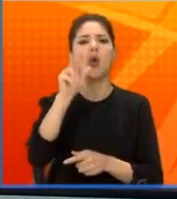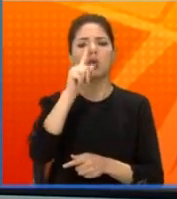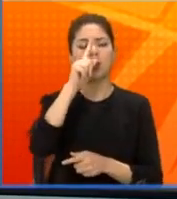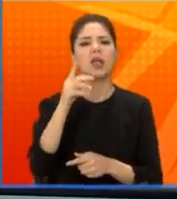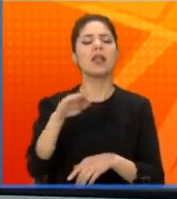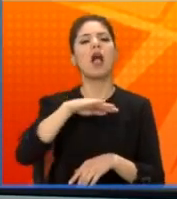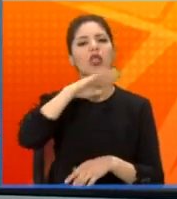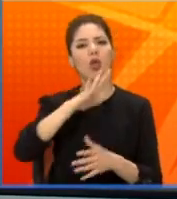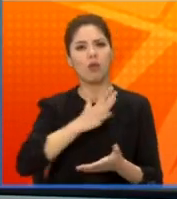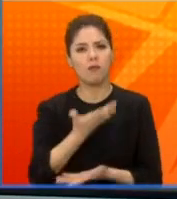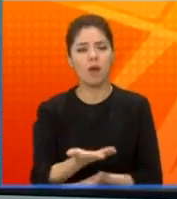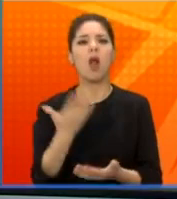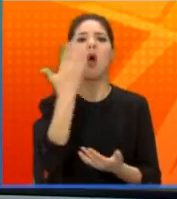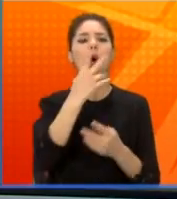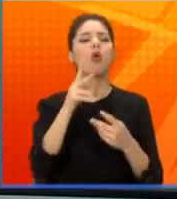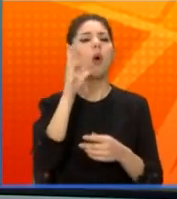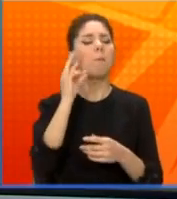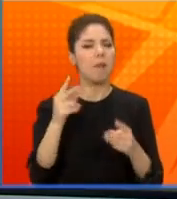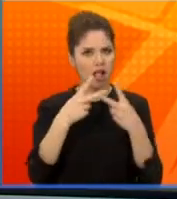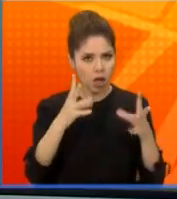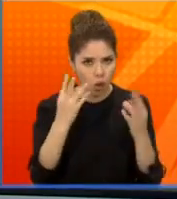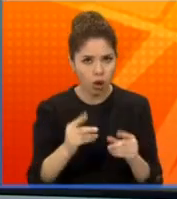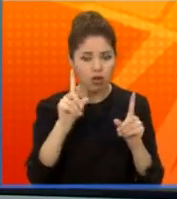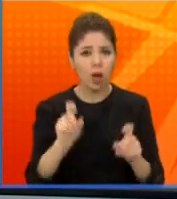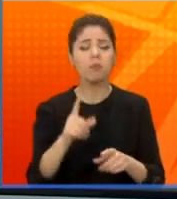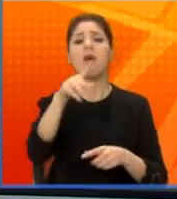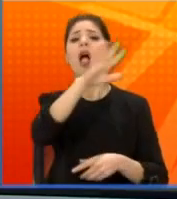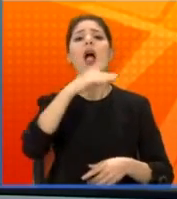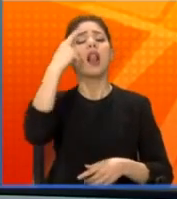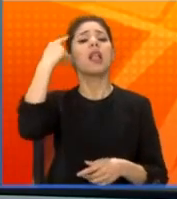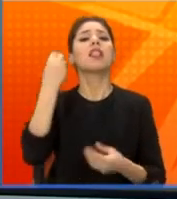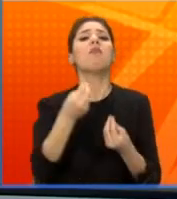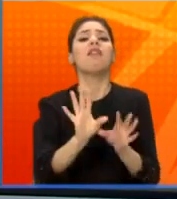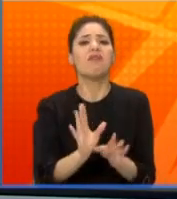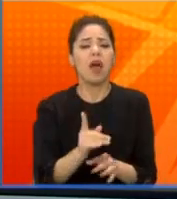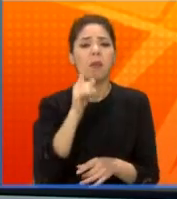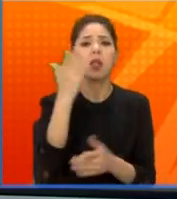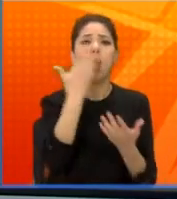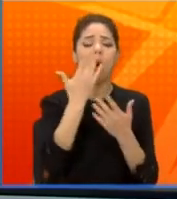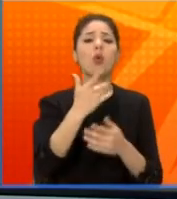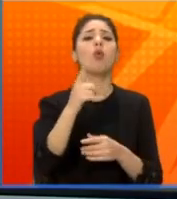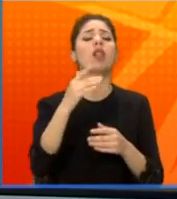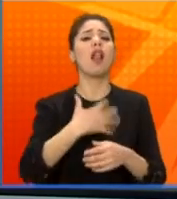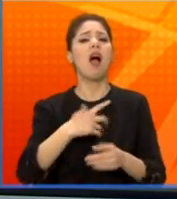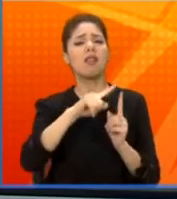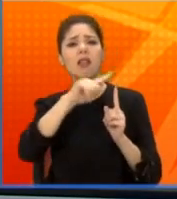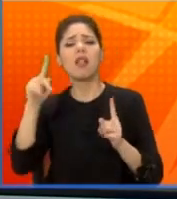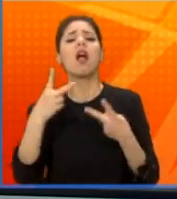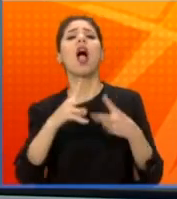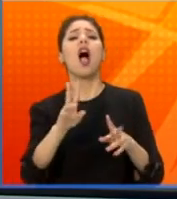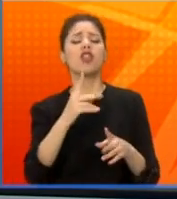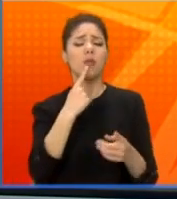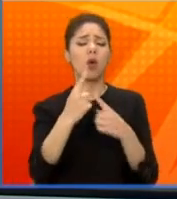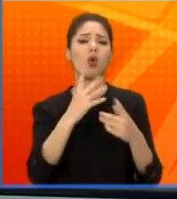Nisan'da doluyor. Peki okullar Mayıs'ta açılacak mı? Kimse ihtimal vermiyor buna. Hatta okulların Haziran'a kadar hiç açılmayacağı